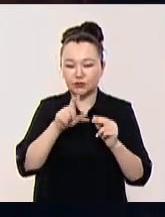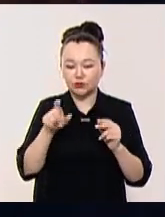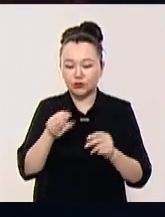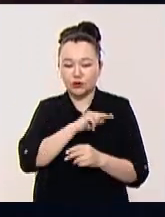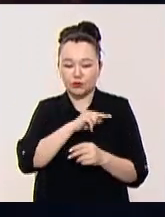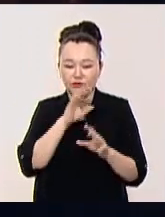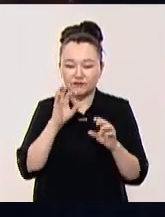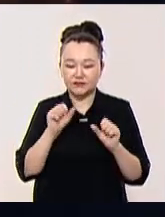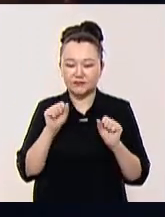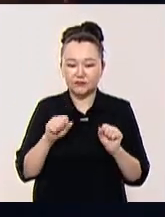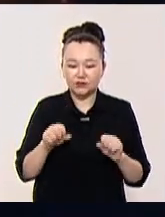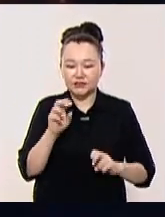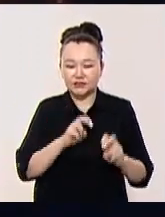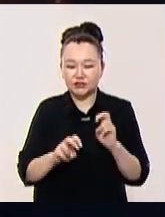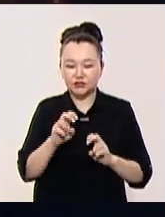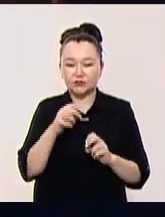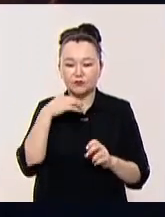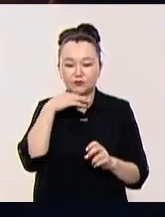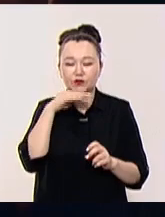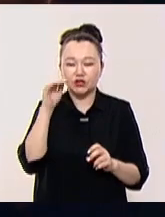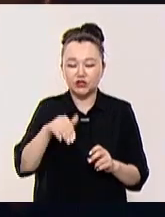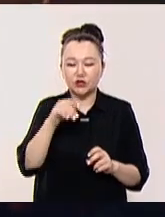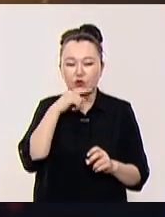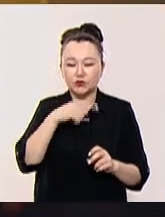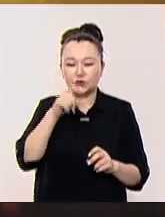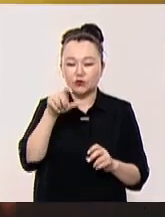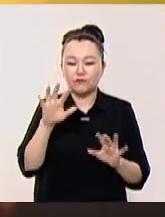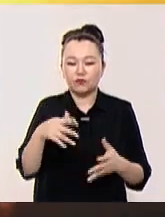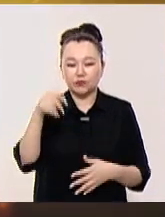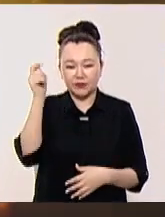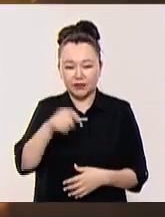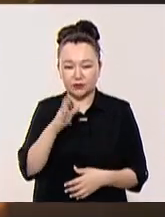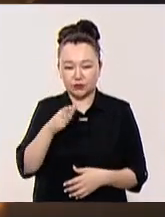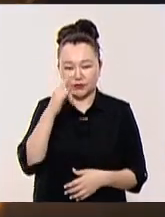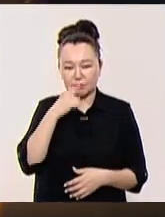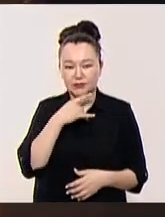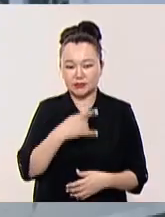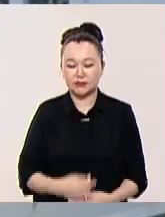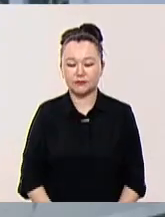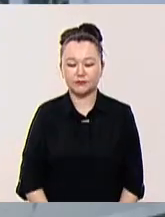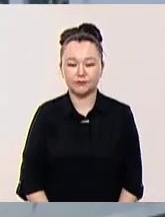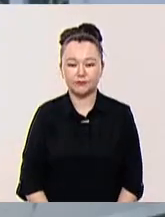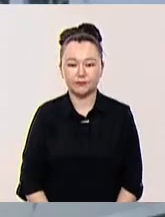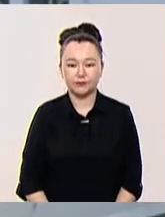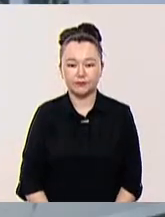бар амалын қарастырып отырған мыңдаған ресейлік елімізге тап берсе не болады?